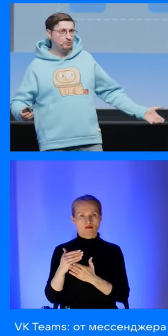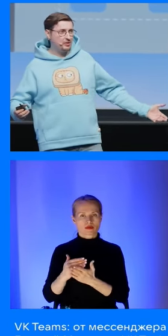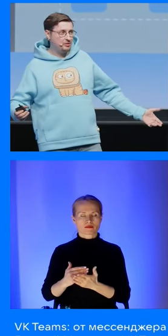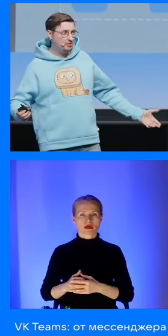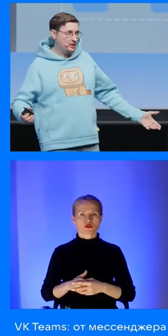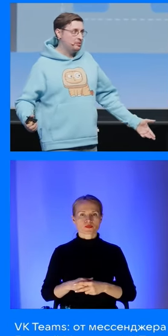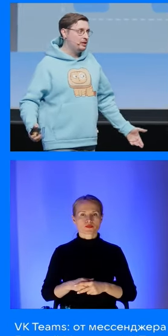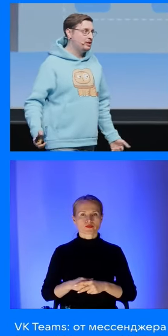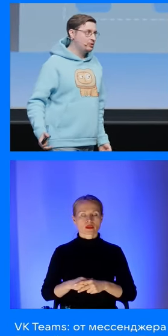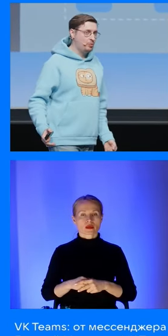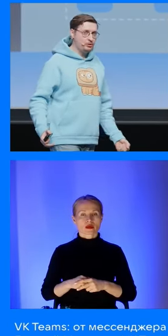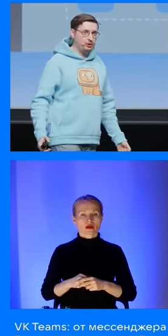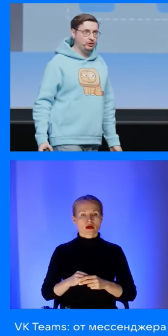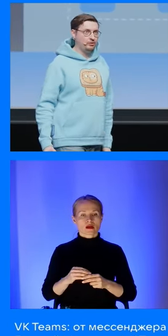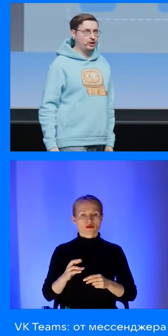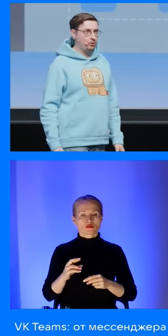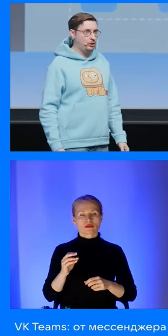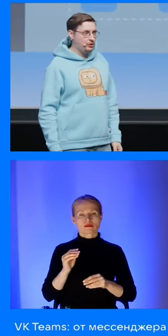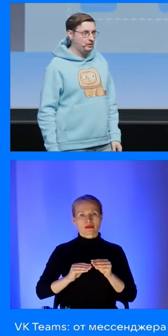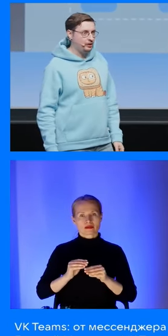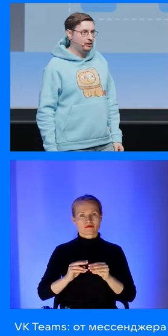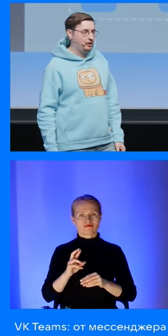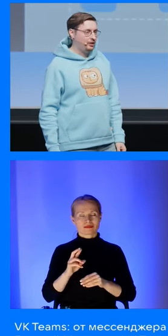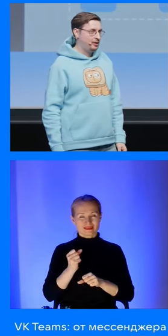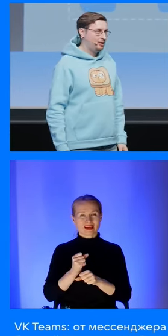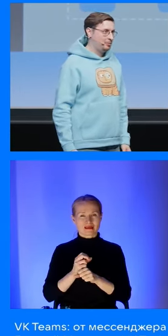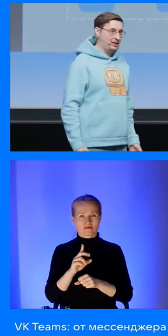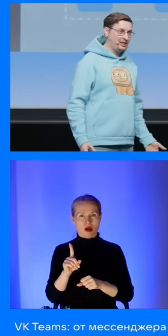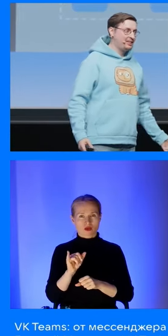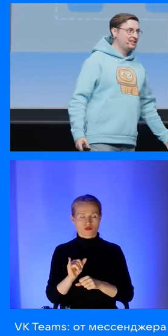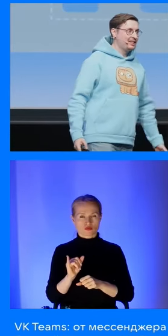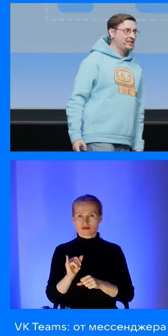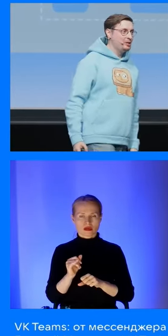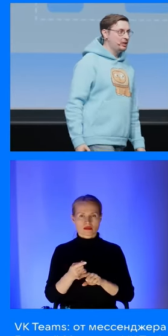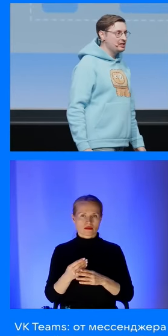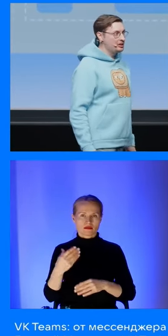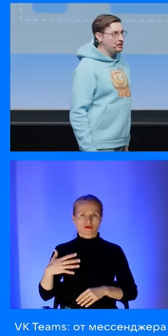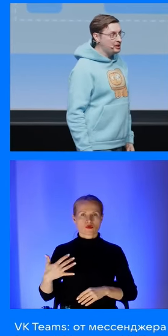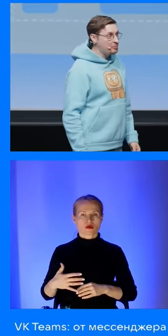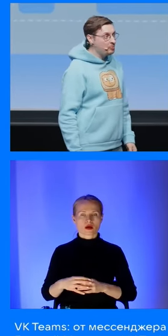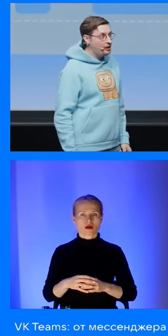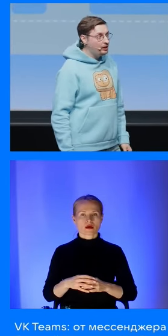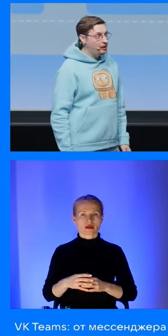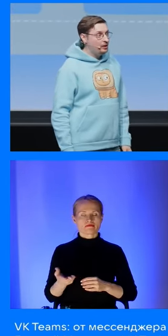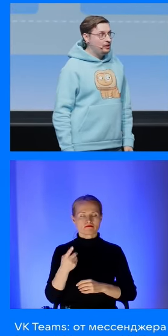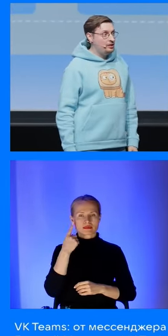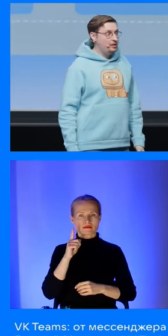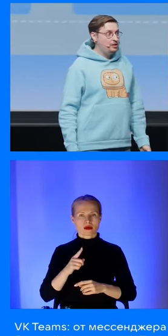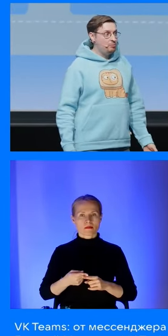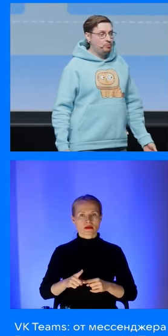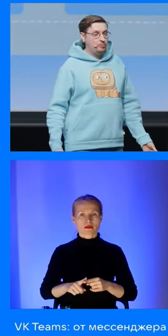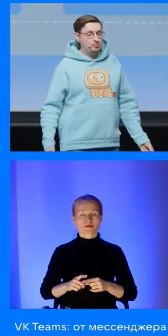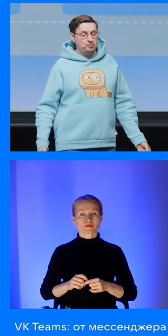далее. Но на самом деле делать свою базу — довольно дорогое удовольствие. Мы, как, так сказать, не понаслышке это знаем.